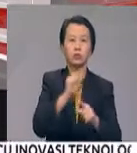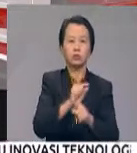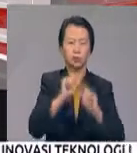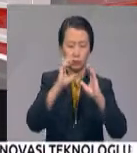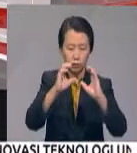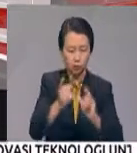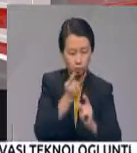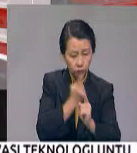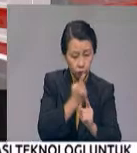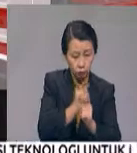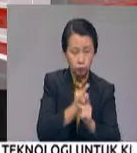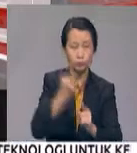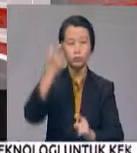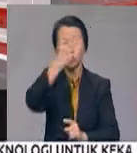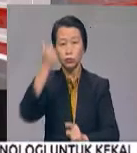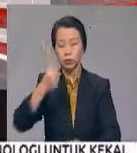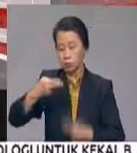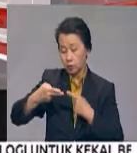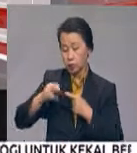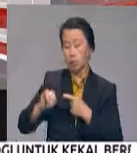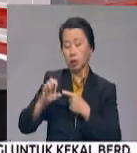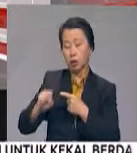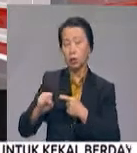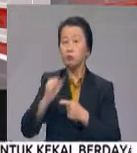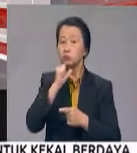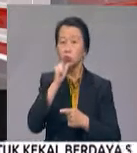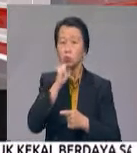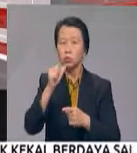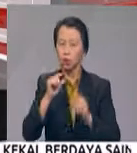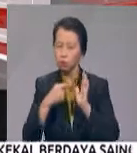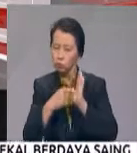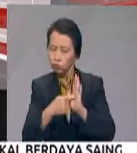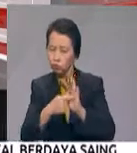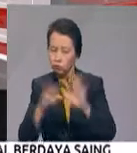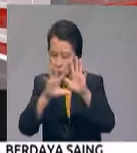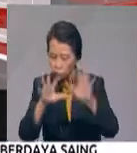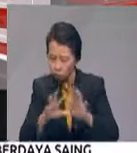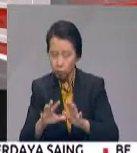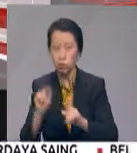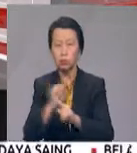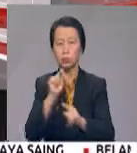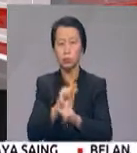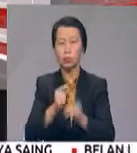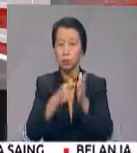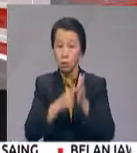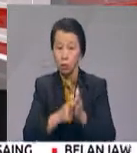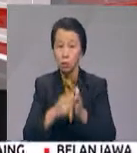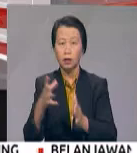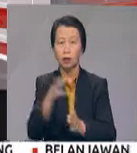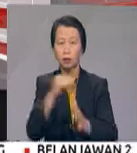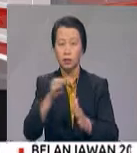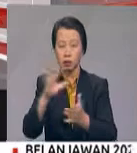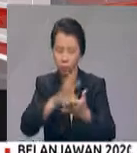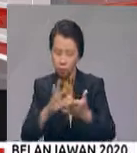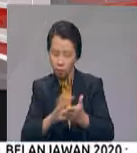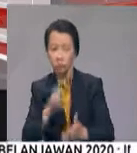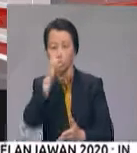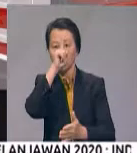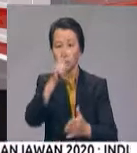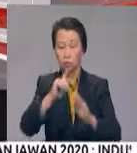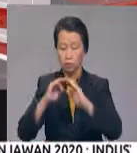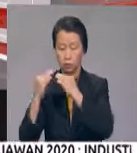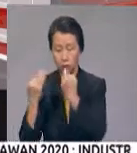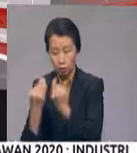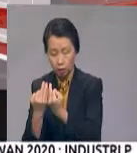berhati-hati ini kerana his tidak menggambarkan corak pengguna keperluan serta demografi sebenar isi